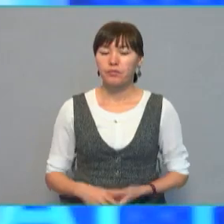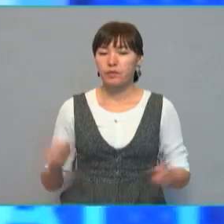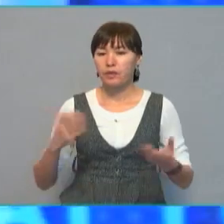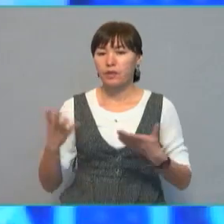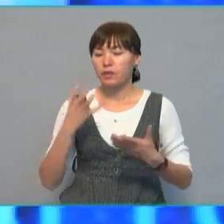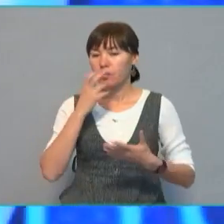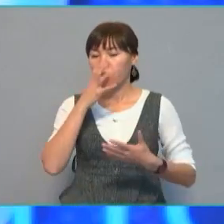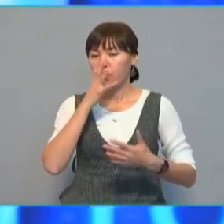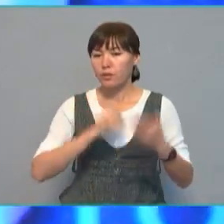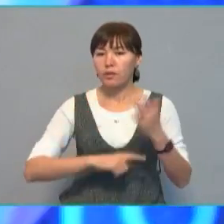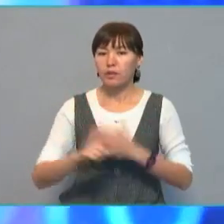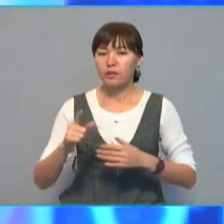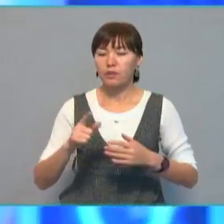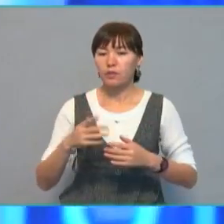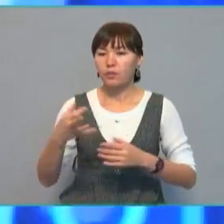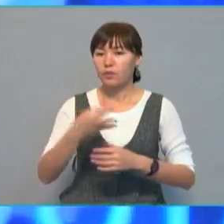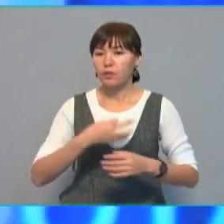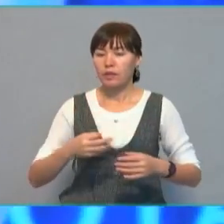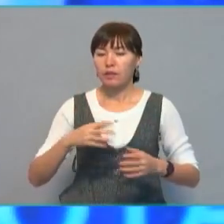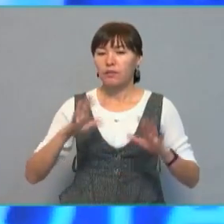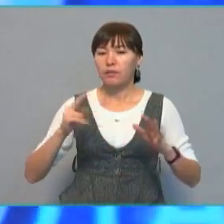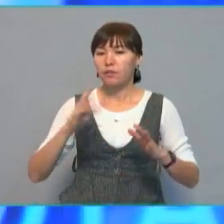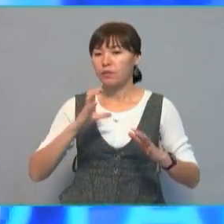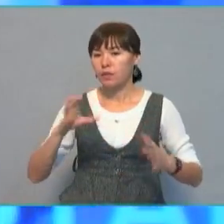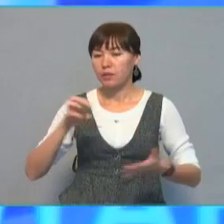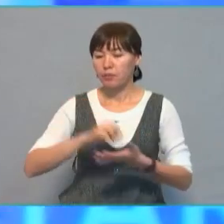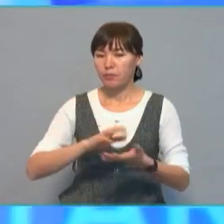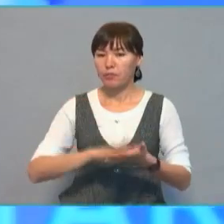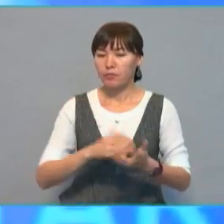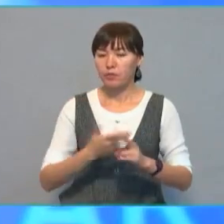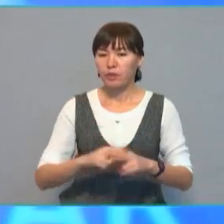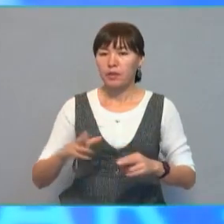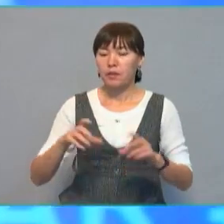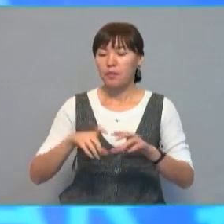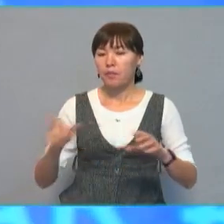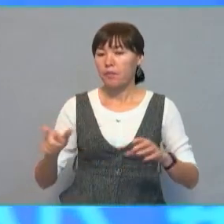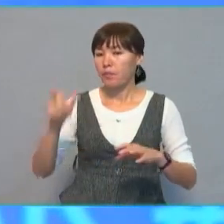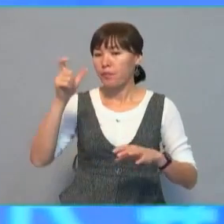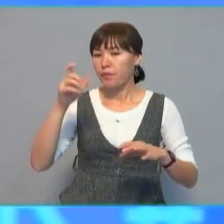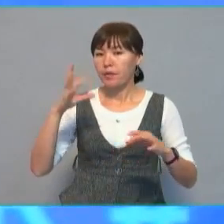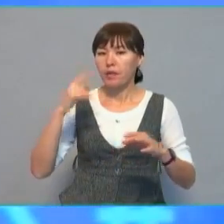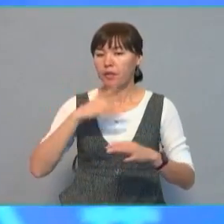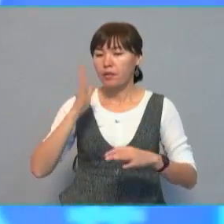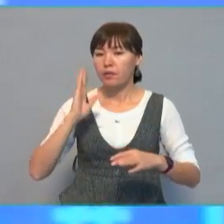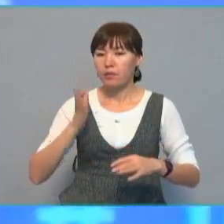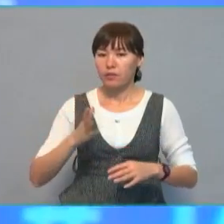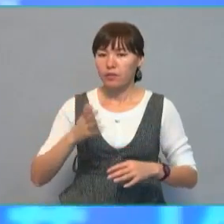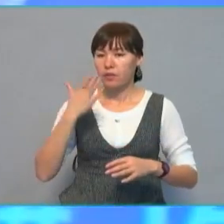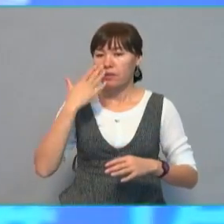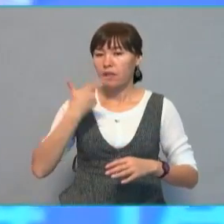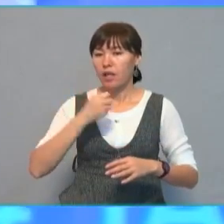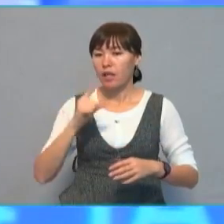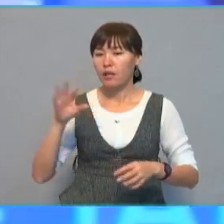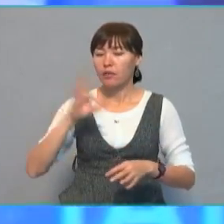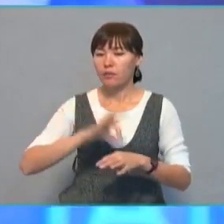Қыс келіп жылыту маусымы басталғанда облысымызда келеңсіз оқиғалар тіркеліп жатады. Олар пеш құбырында дұрыс жұмыс істемеуінен орын алатын иісті